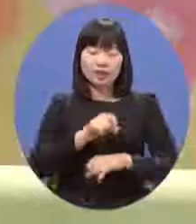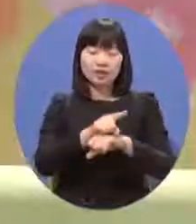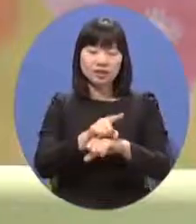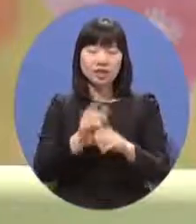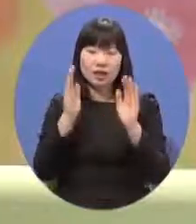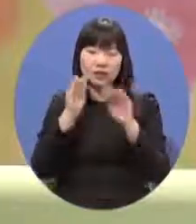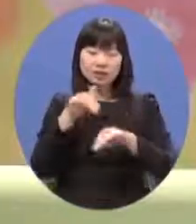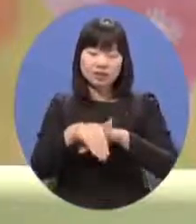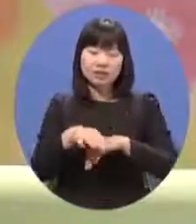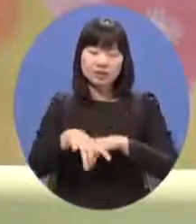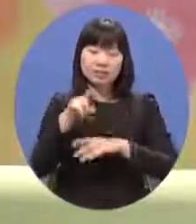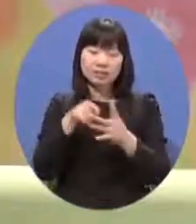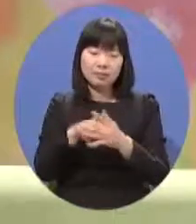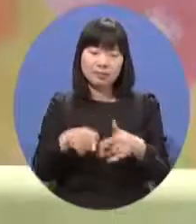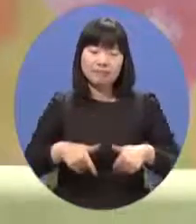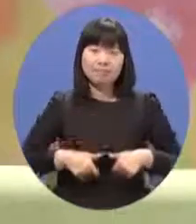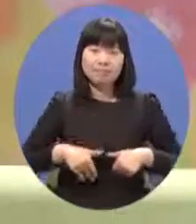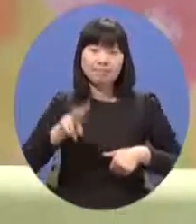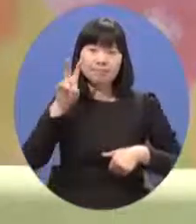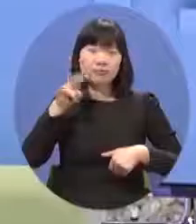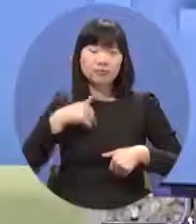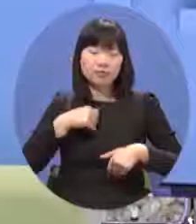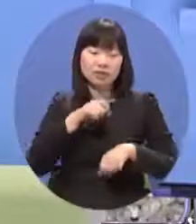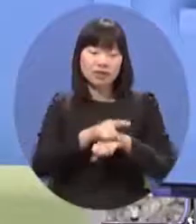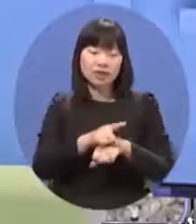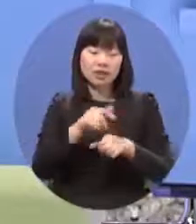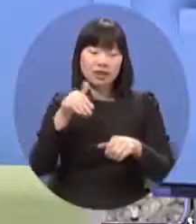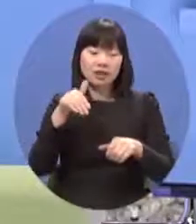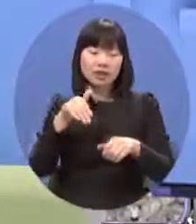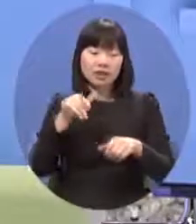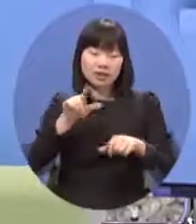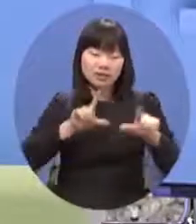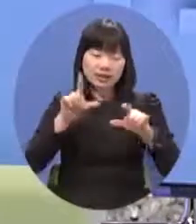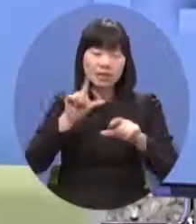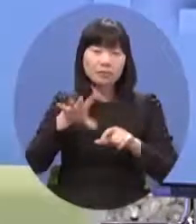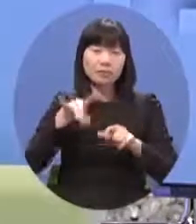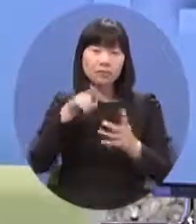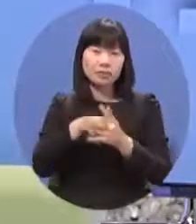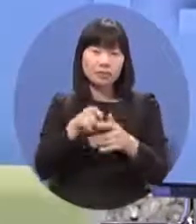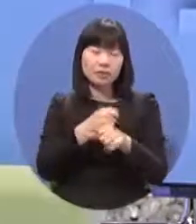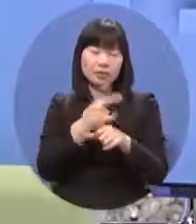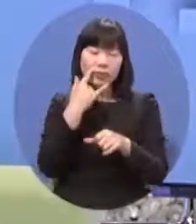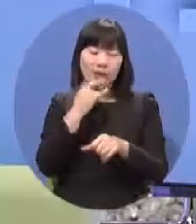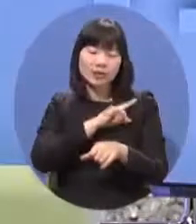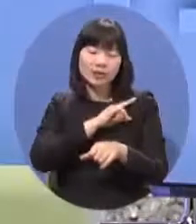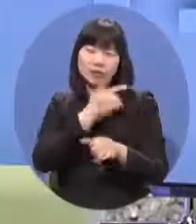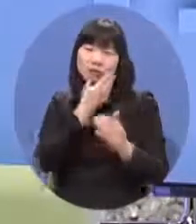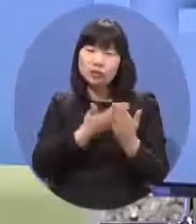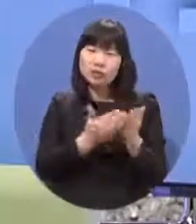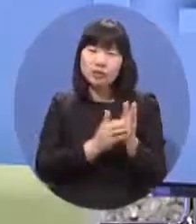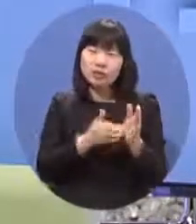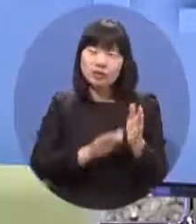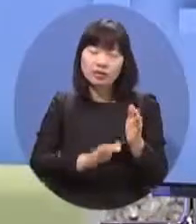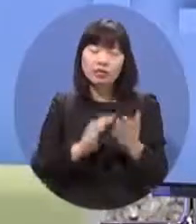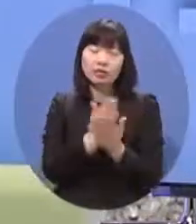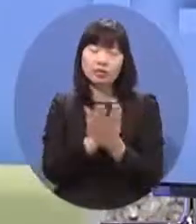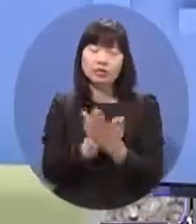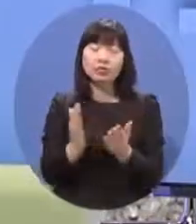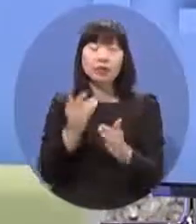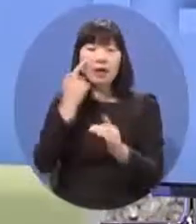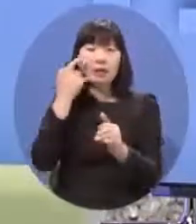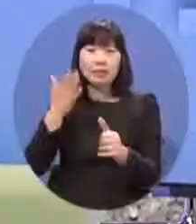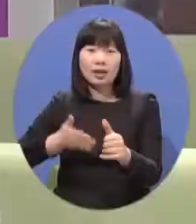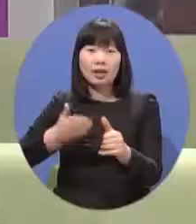학습 스타일을 먼저 파악을 그러니까요. 해야겠죠. 그러니까요. 우리 아이 성향이나 스타일을 먼저 파악하는 게 부모가 가장 중요한데 네. 그걸 좀 한번 분류를